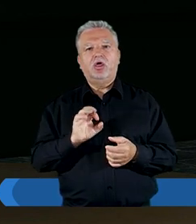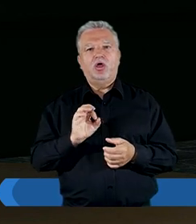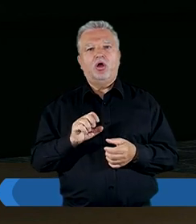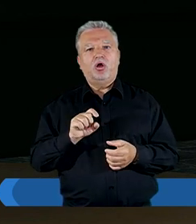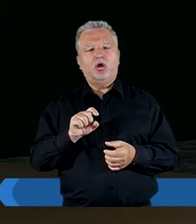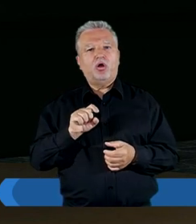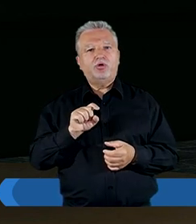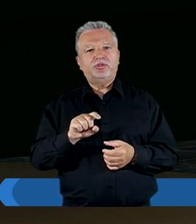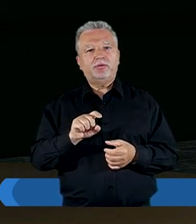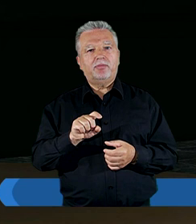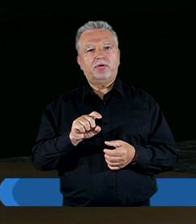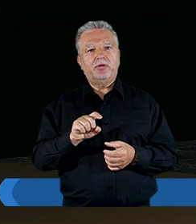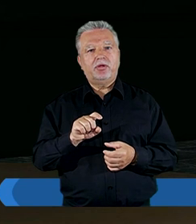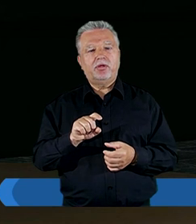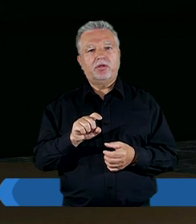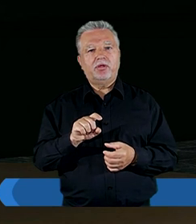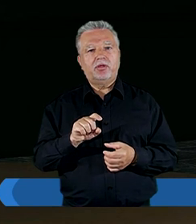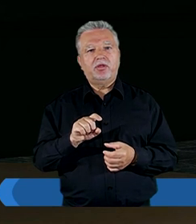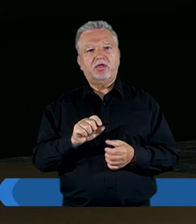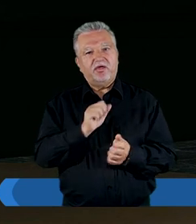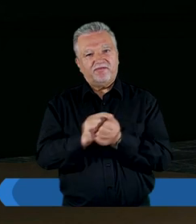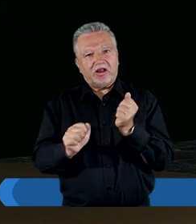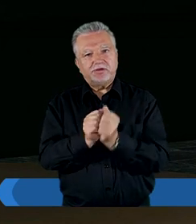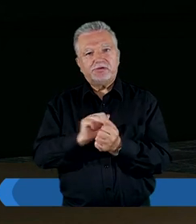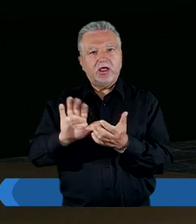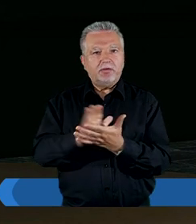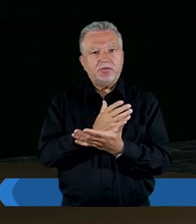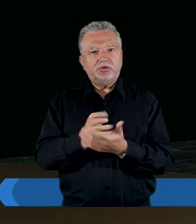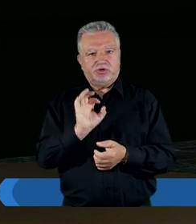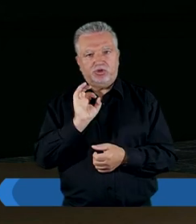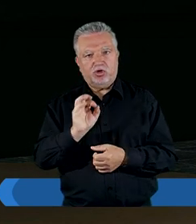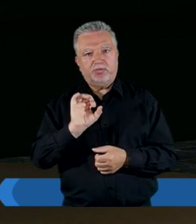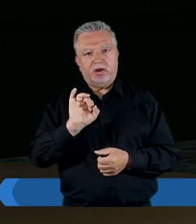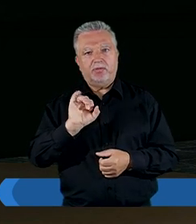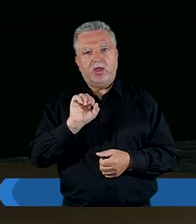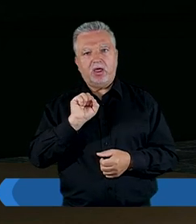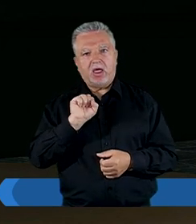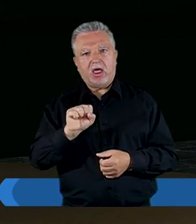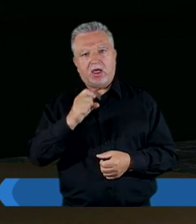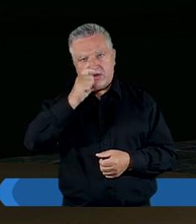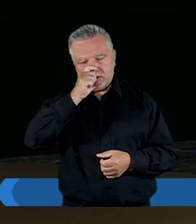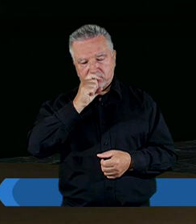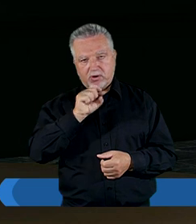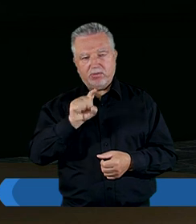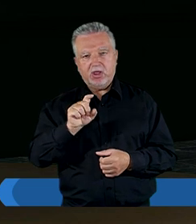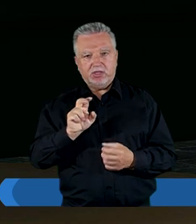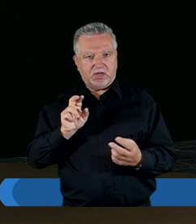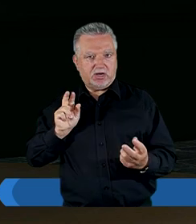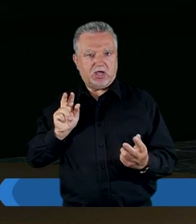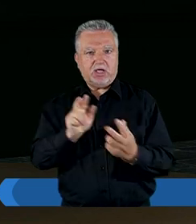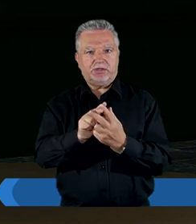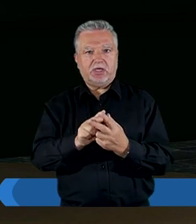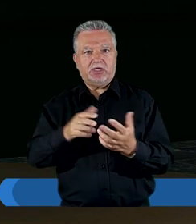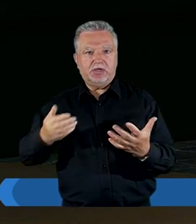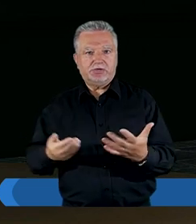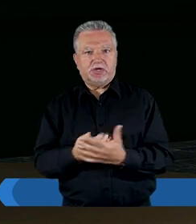arkanów konfliktu między dobrem a złem. Ciekawe jest, że ten atak następuje na forum.